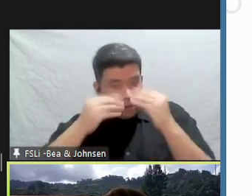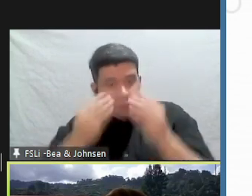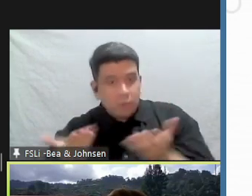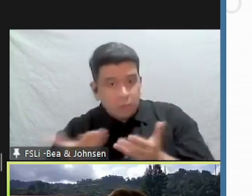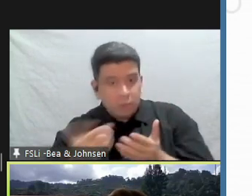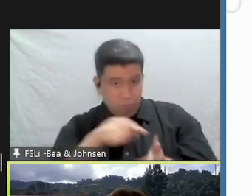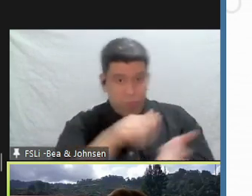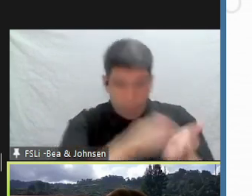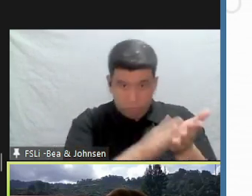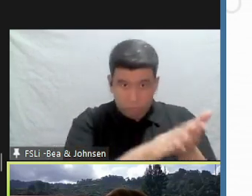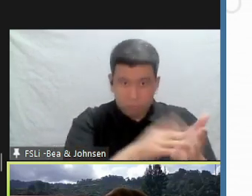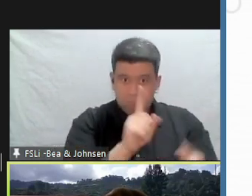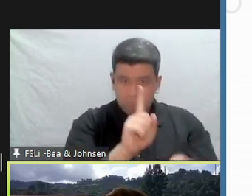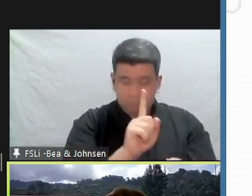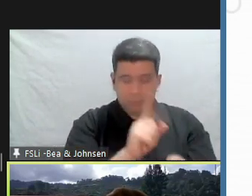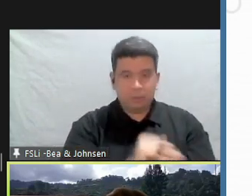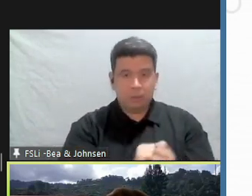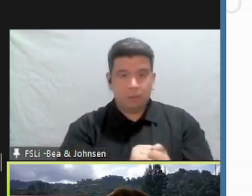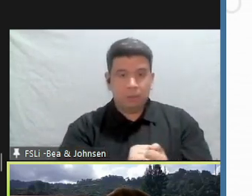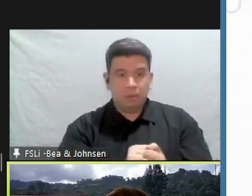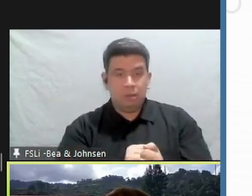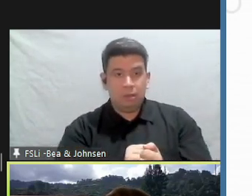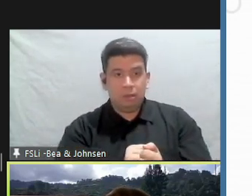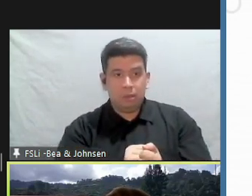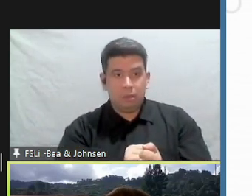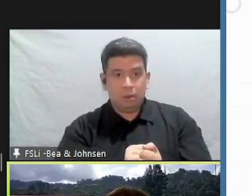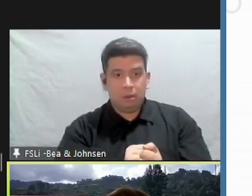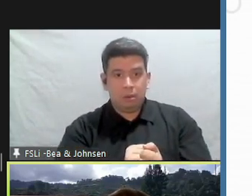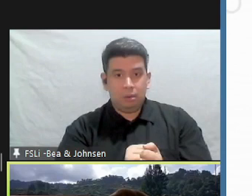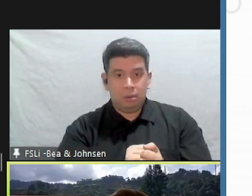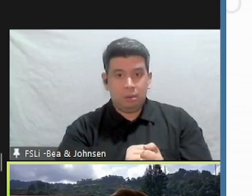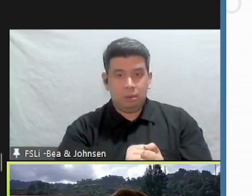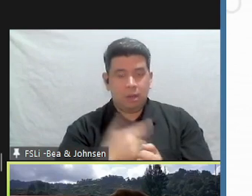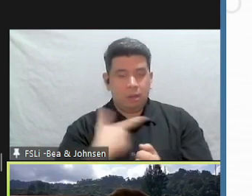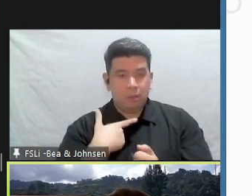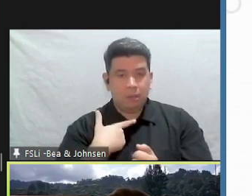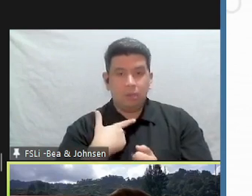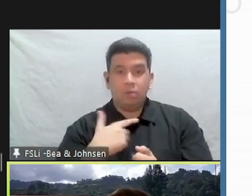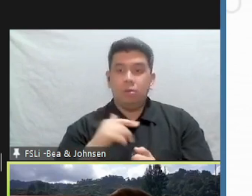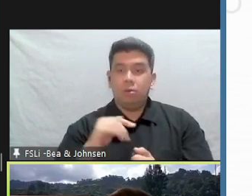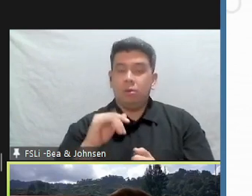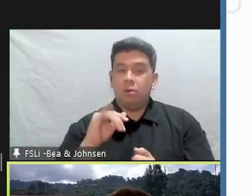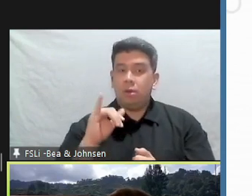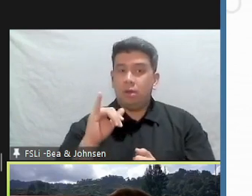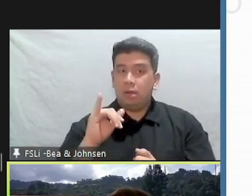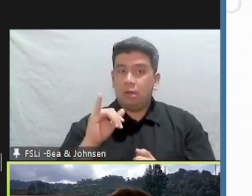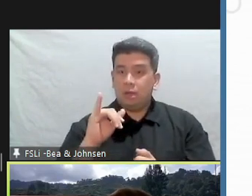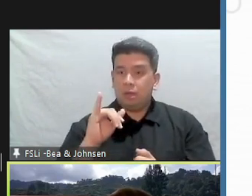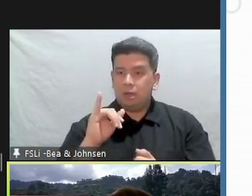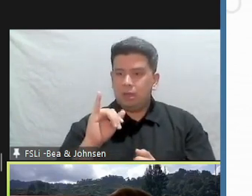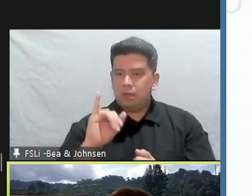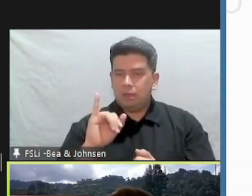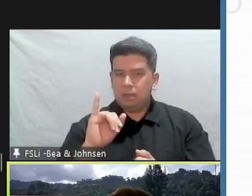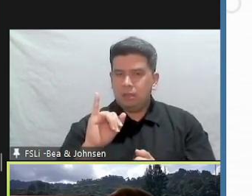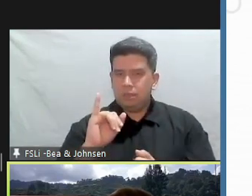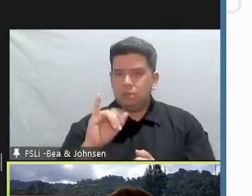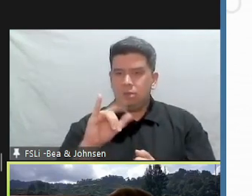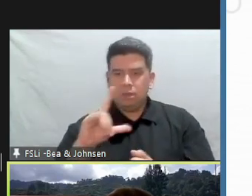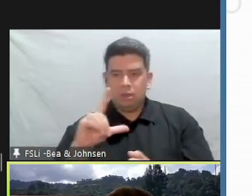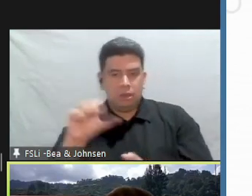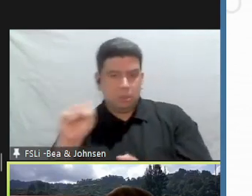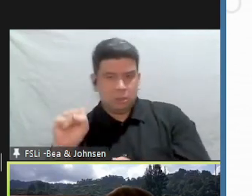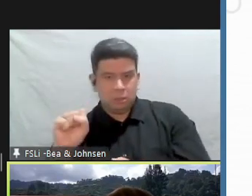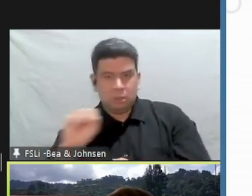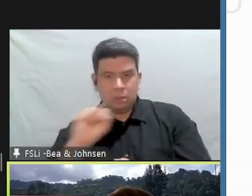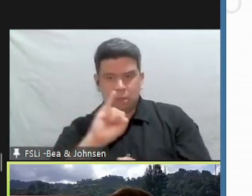tayong tinatawag na indigenous learning system na kung saan tinuturuan ang mga bata mula nung